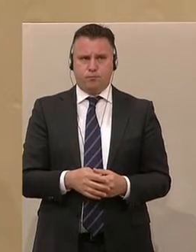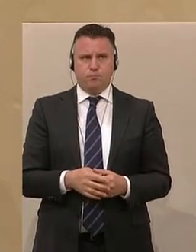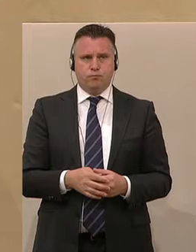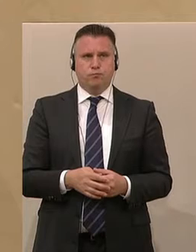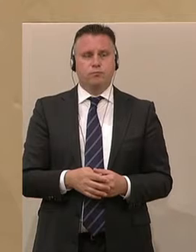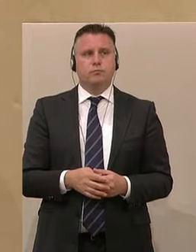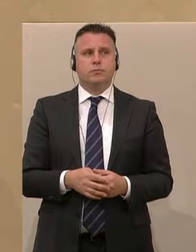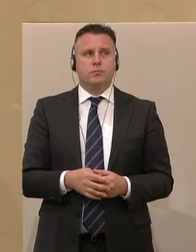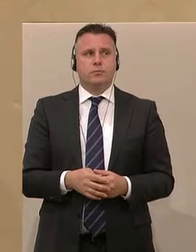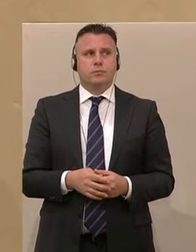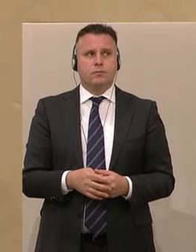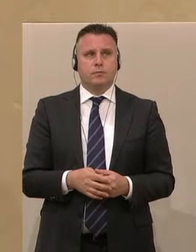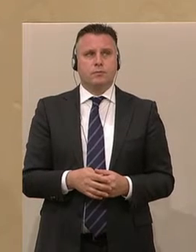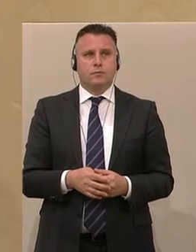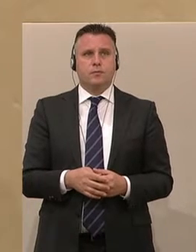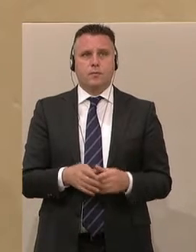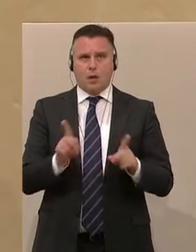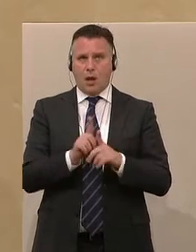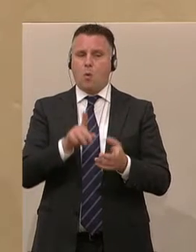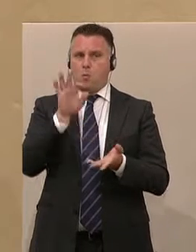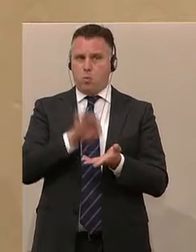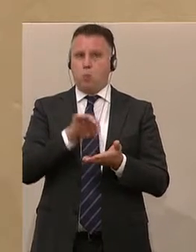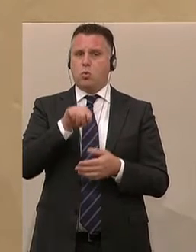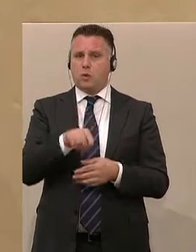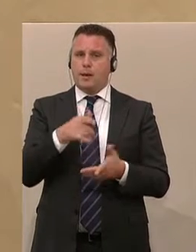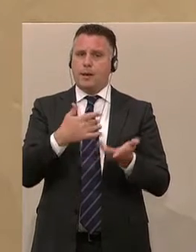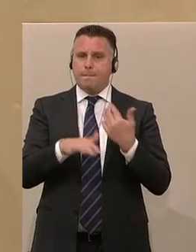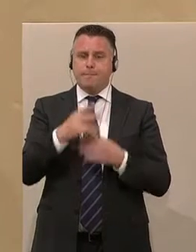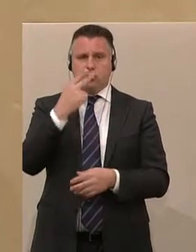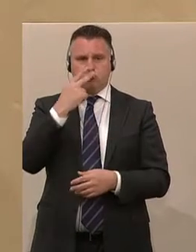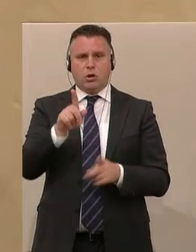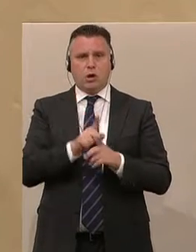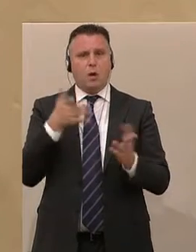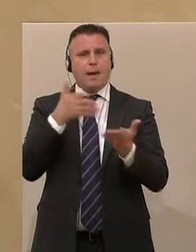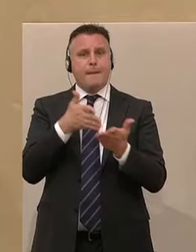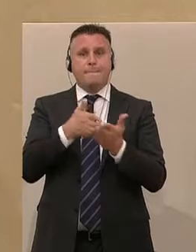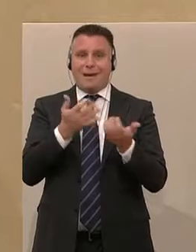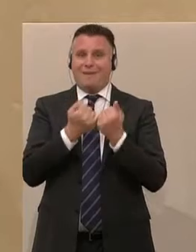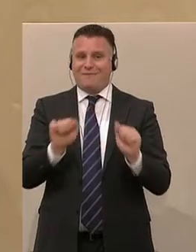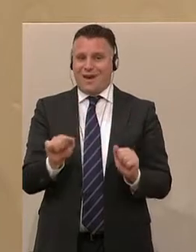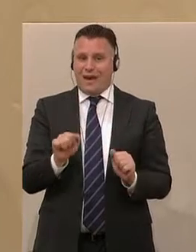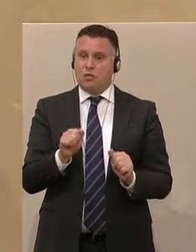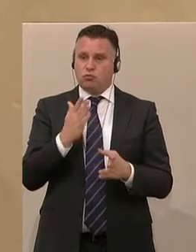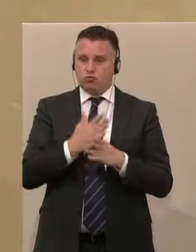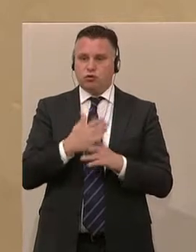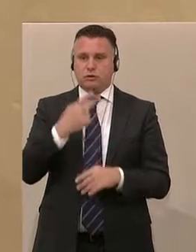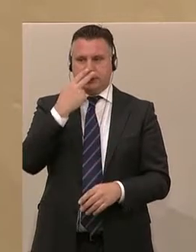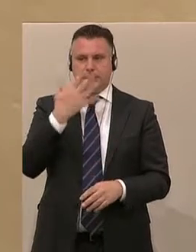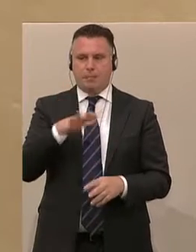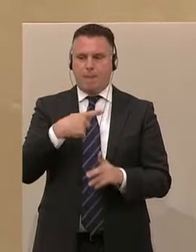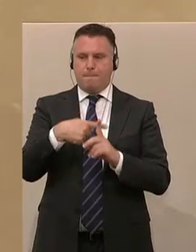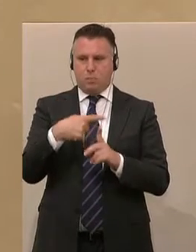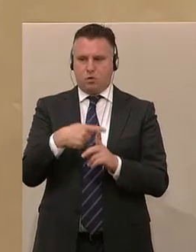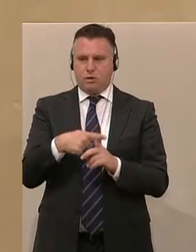Und auch ein ganz besonderer Punkt, eine verstärkte Berücksichtigung der Barrierefreiheit bringt also positive Effekte auch